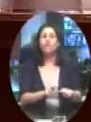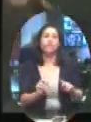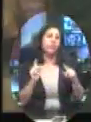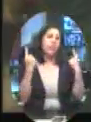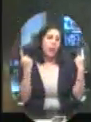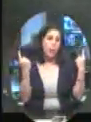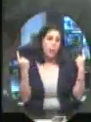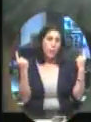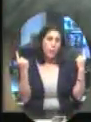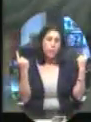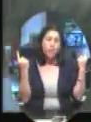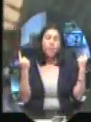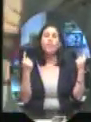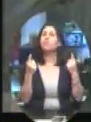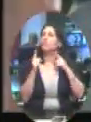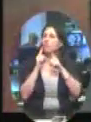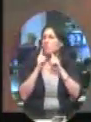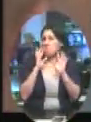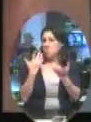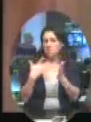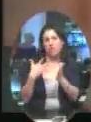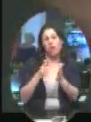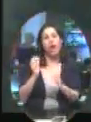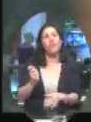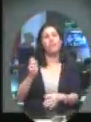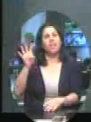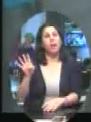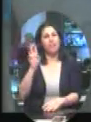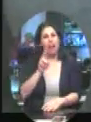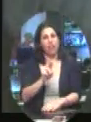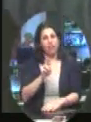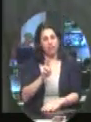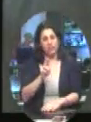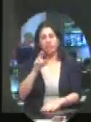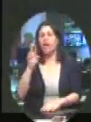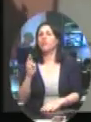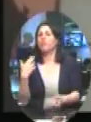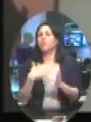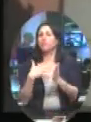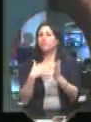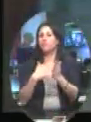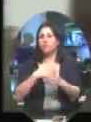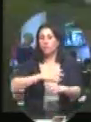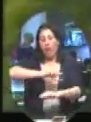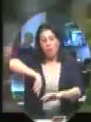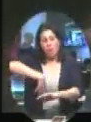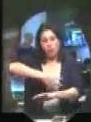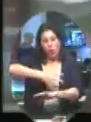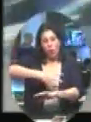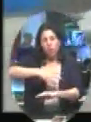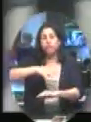שבוצעו. הטריגר לדיון היום, חקירתו של חבר הכנסת באסל רטס. רטס נחקר במשך קרוב לארבע שעות